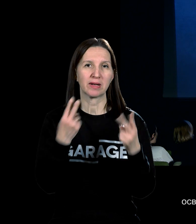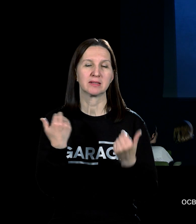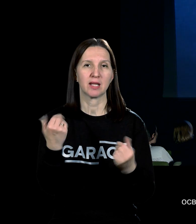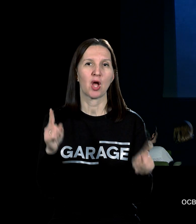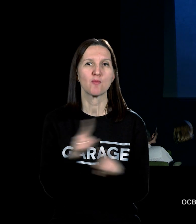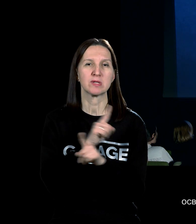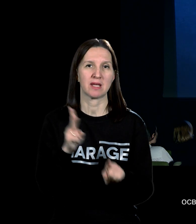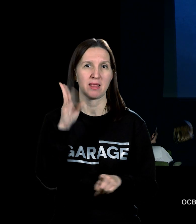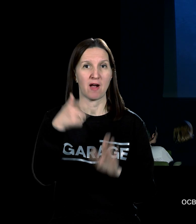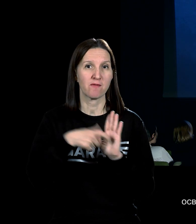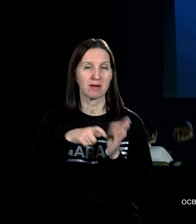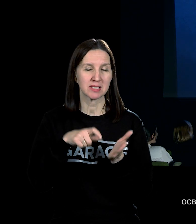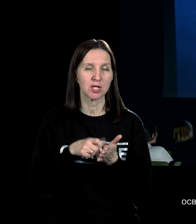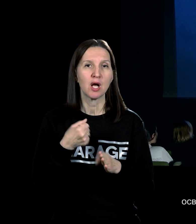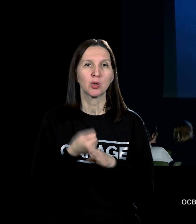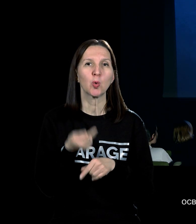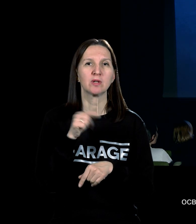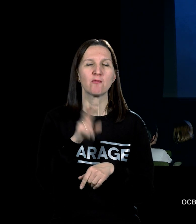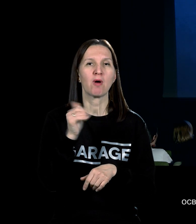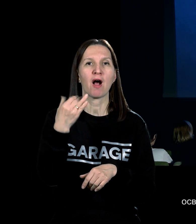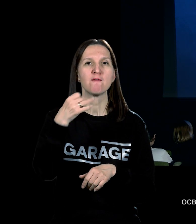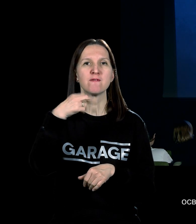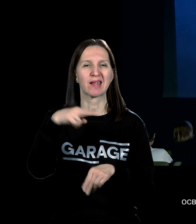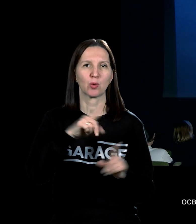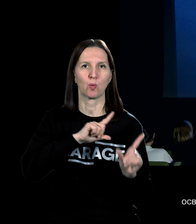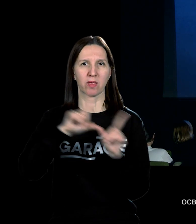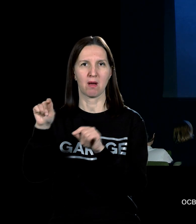музейная квартира, до того, как он покинул Вену